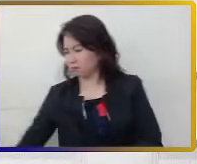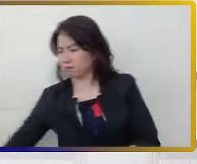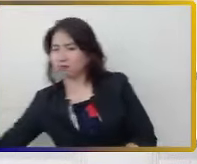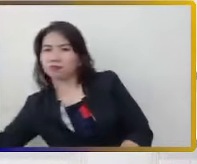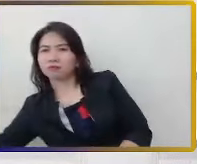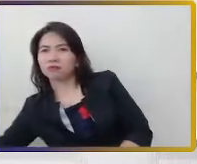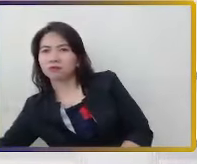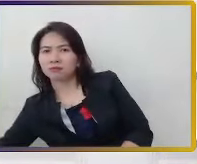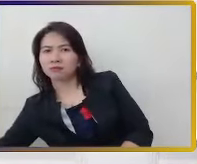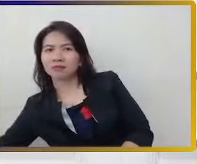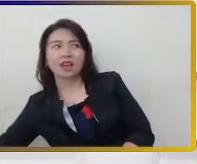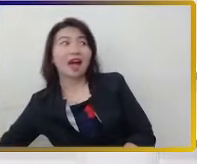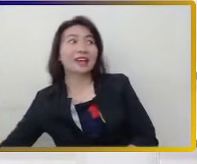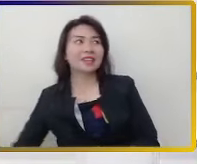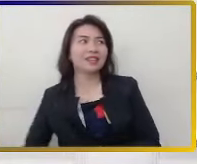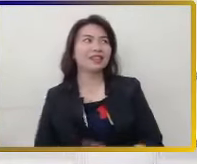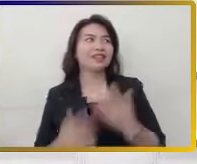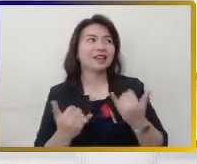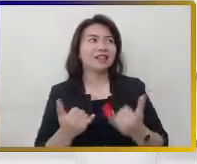Maybe you're not aware of this.